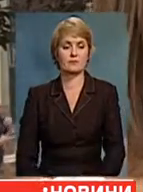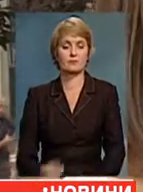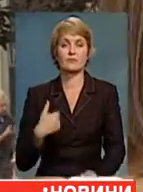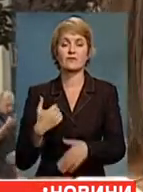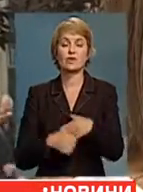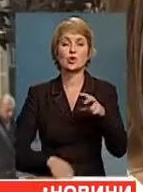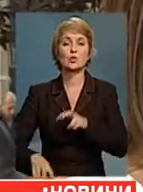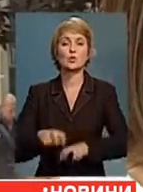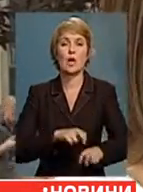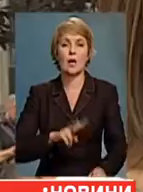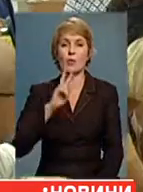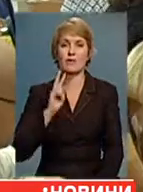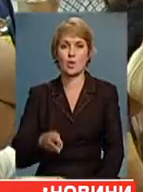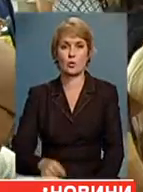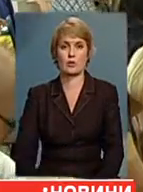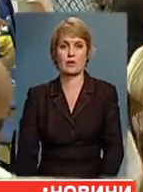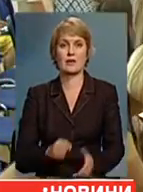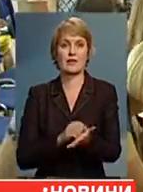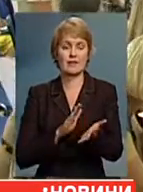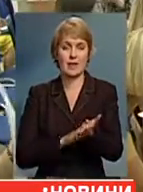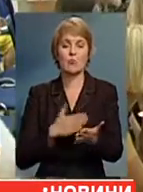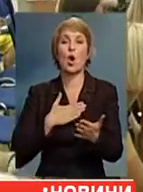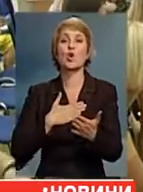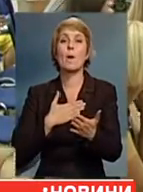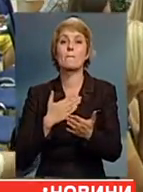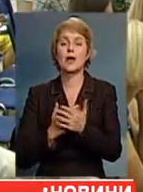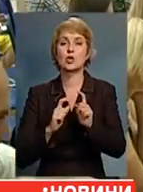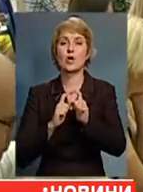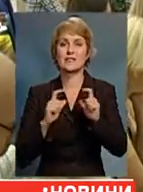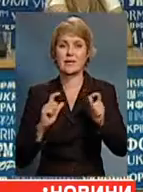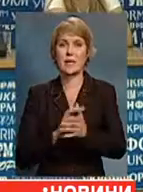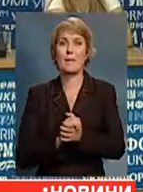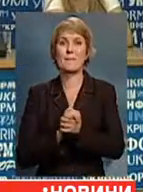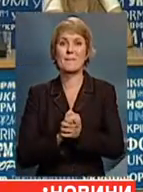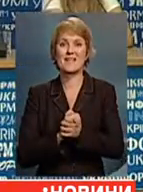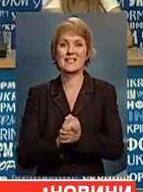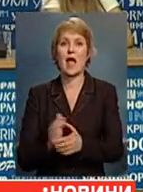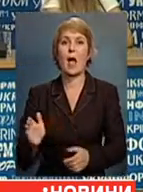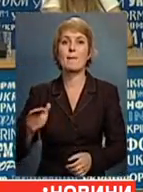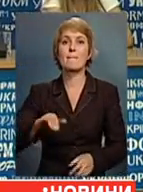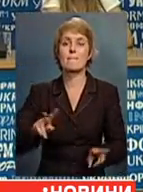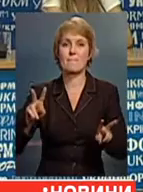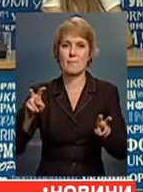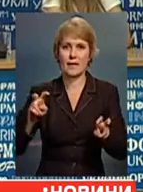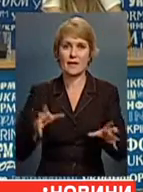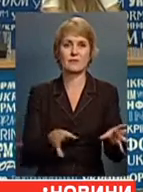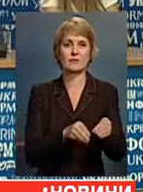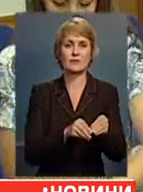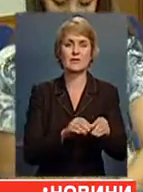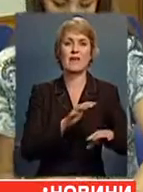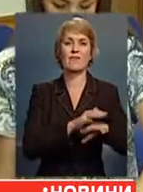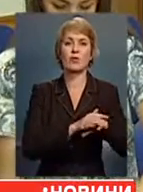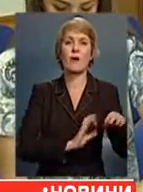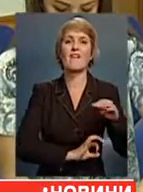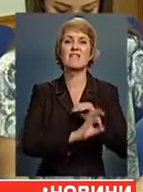вже шукаємо його 2 роки. За даними громадської організації «Мирний берег», спільно з благодійним фондом «Восток-СОС», на сьогодні немає